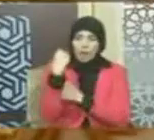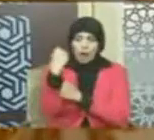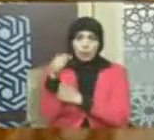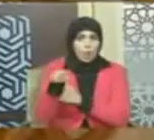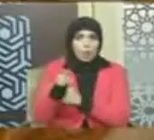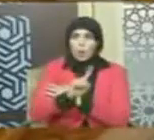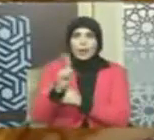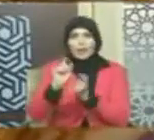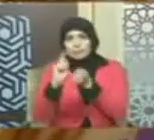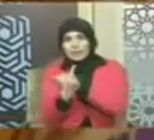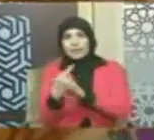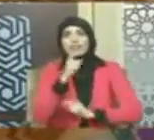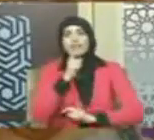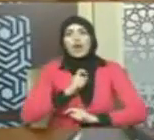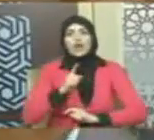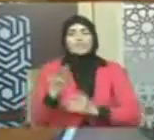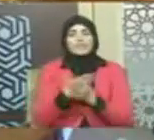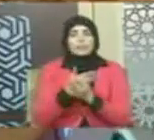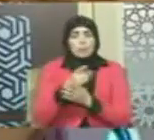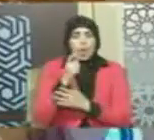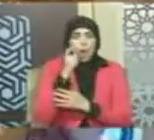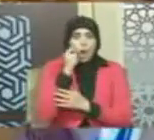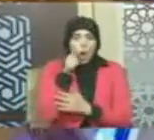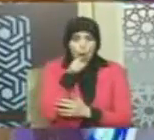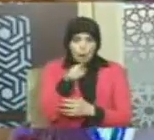رغم عزته عند الخصومة